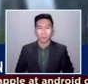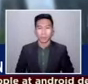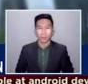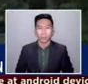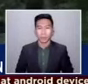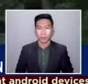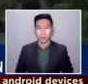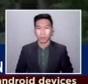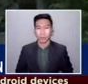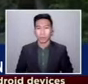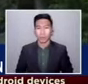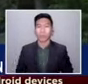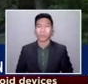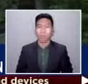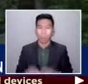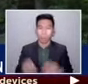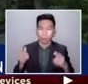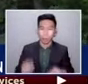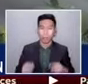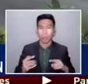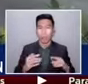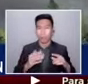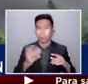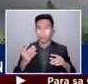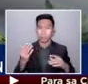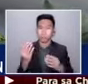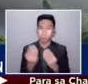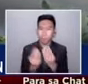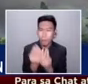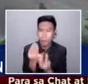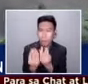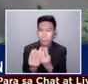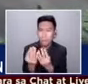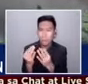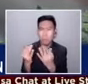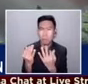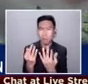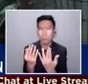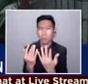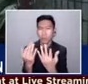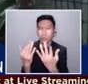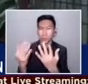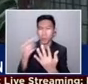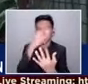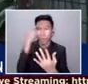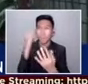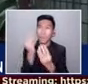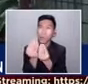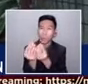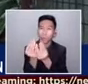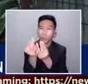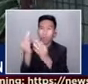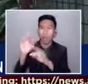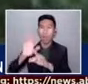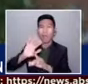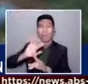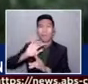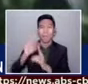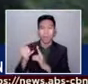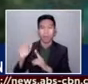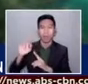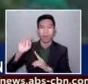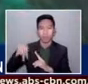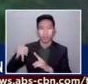Nabalot ng makapal, maitim at malaking usok ang Village A sa Barangay UP Campus matapos masunog ang hilera ng